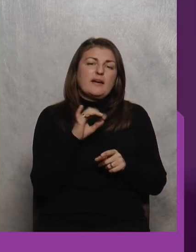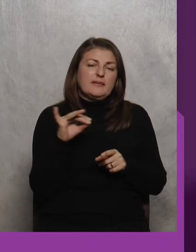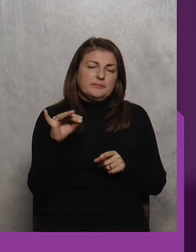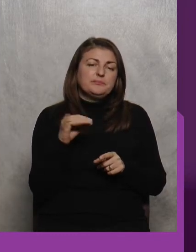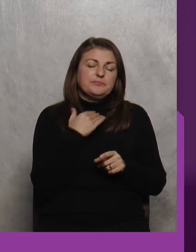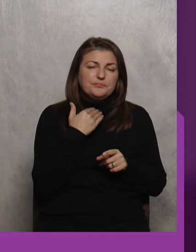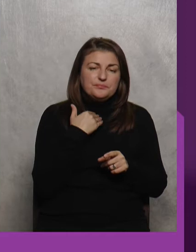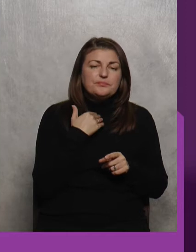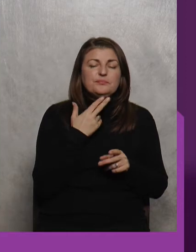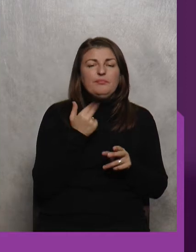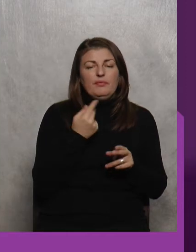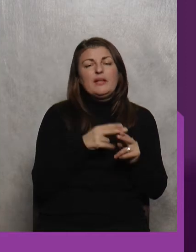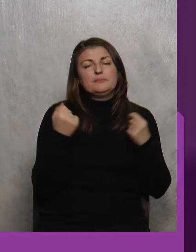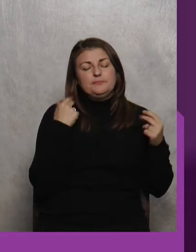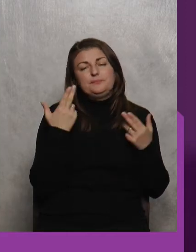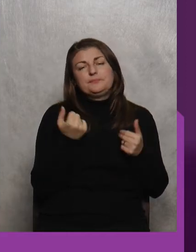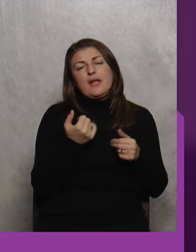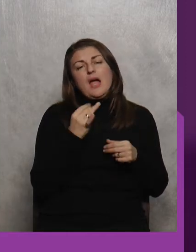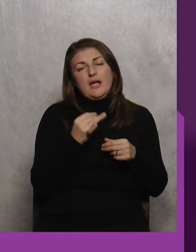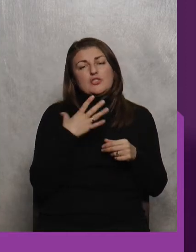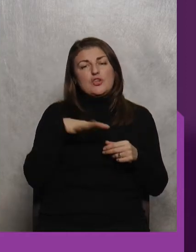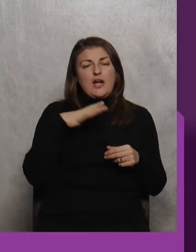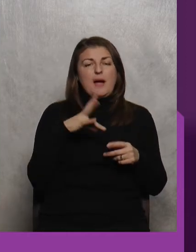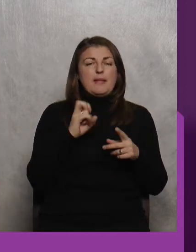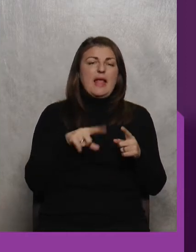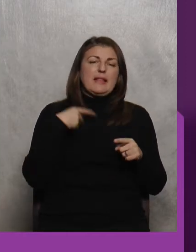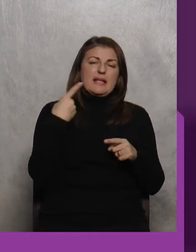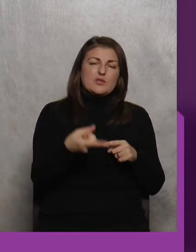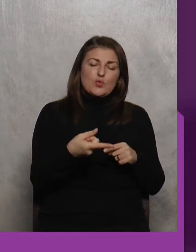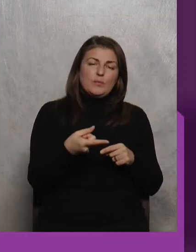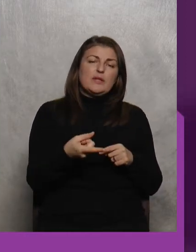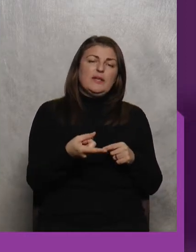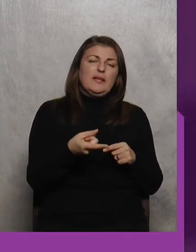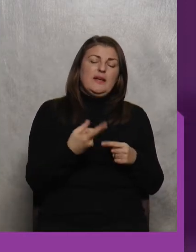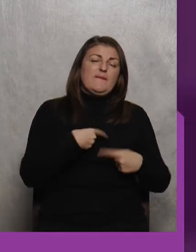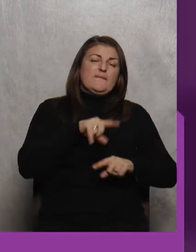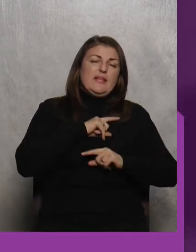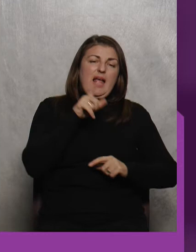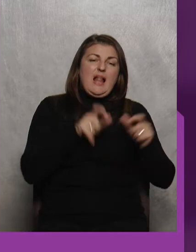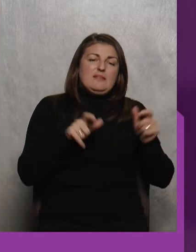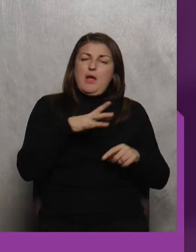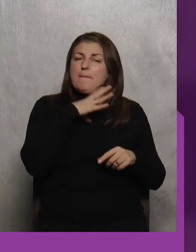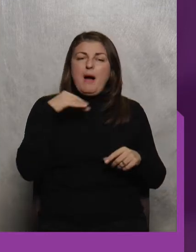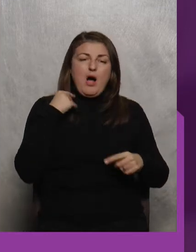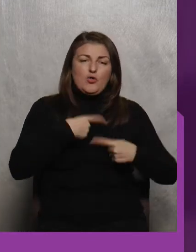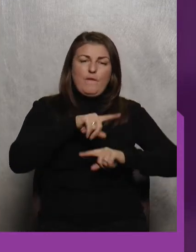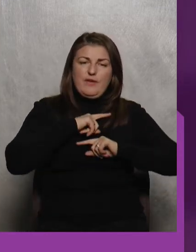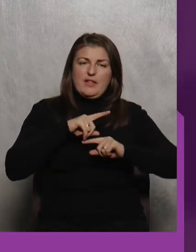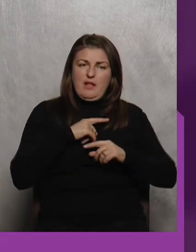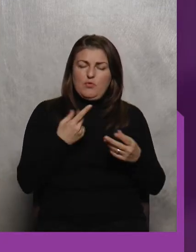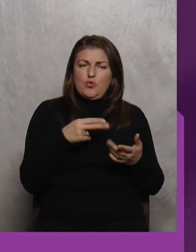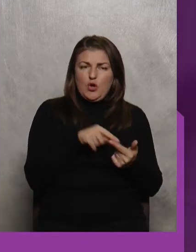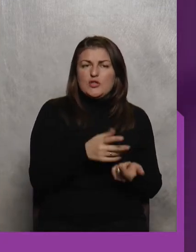Словаччини, здається, да, цей спортсмен, да. І чекаємо на наступних фіналістів. Багато фіналів, от до